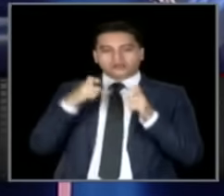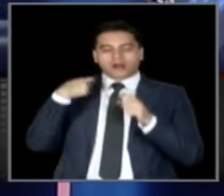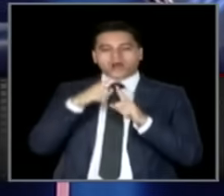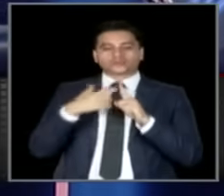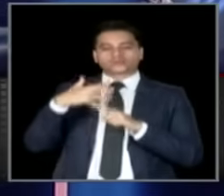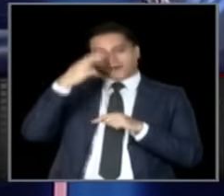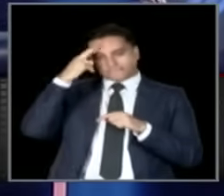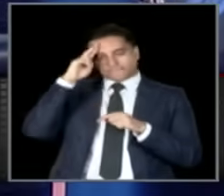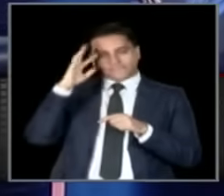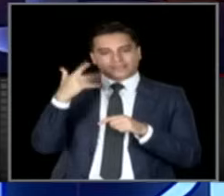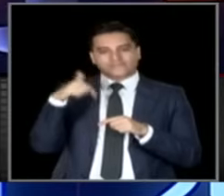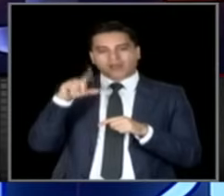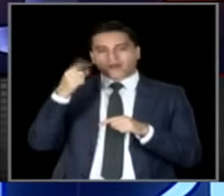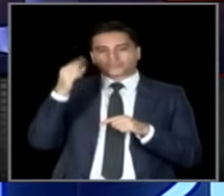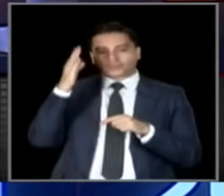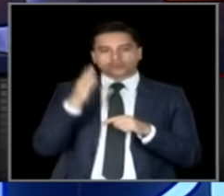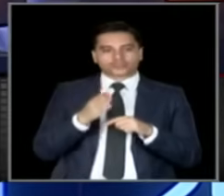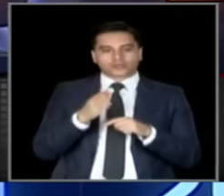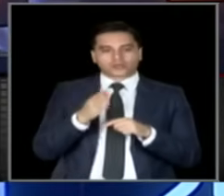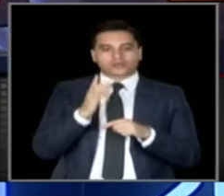وبالتحديد في 15 ديسمبر،